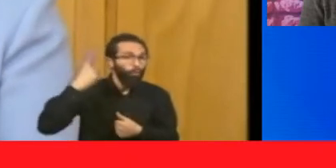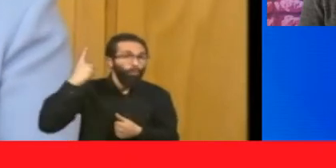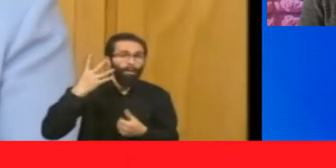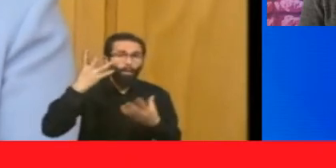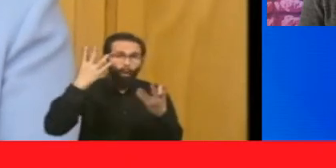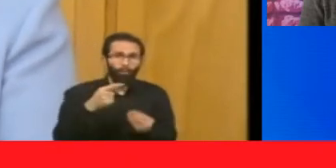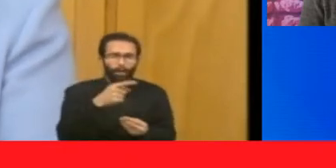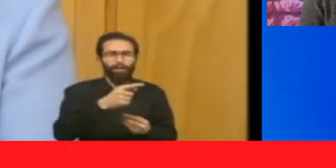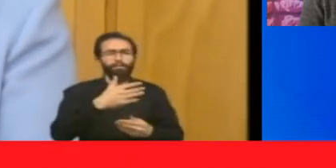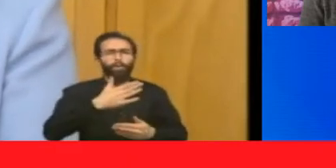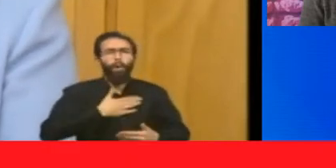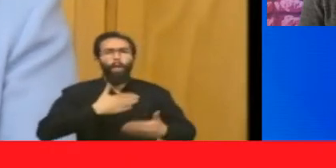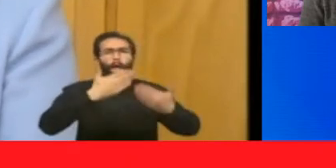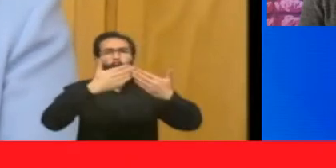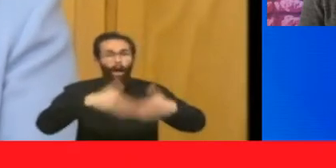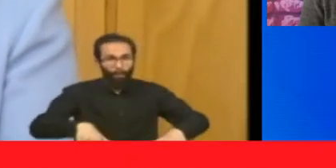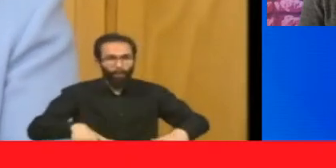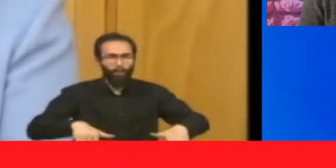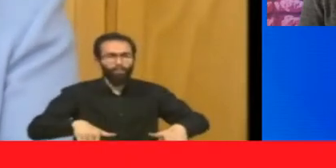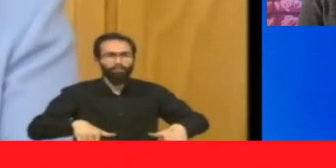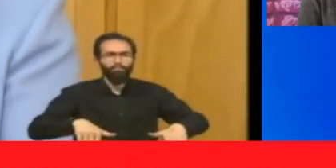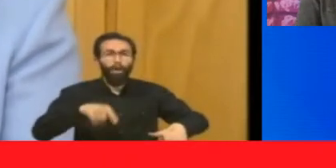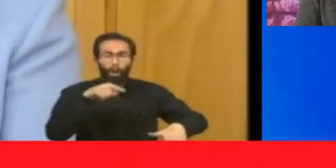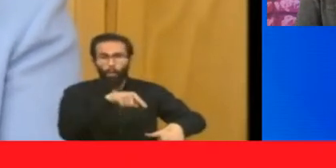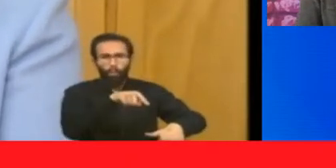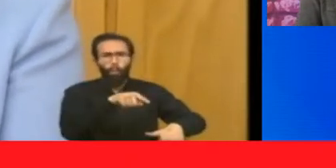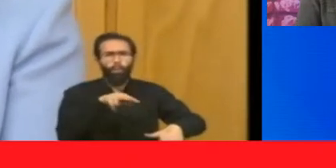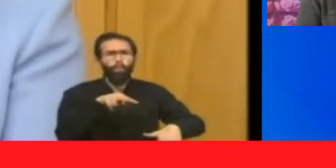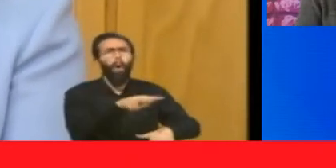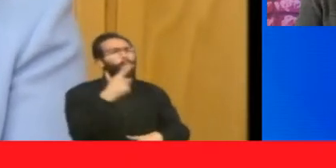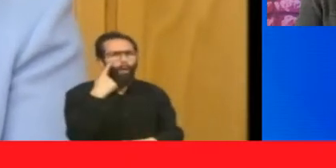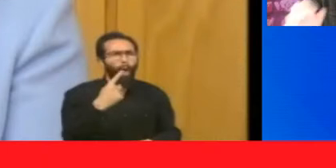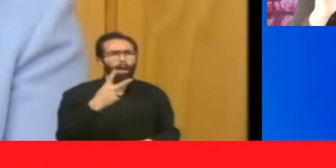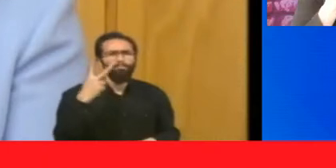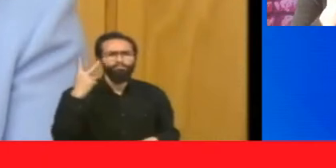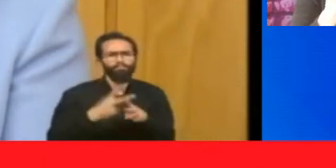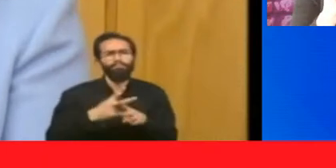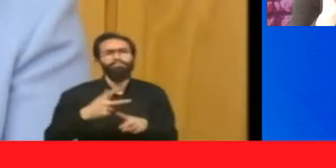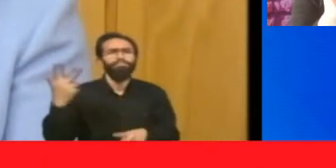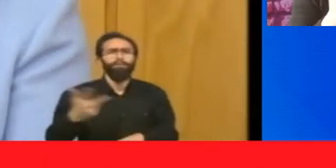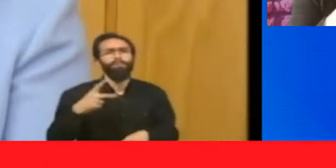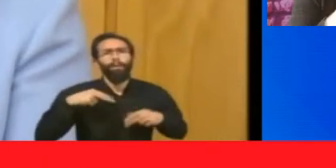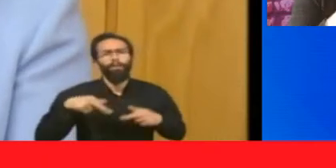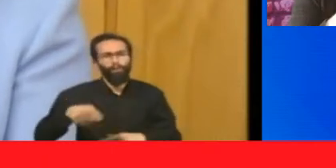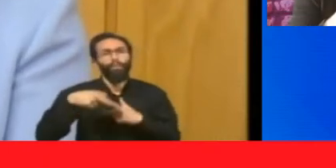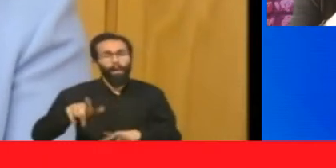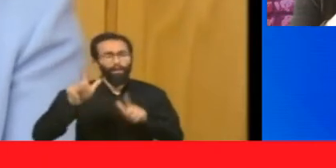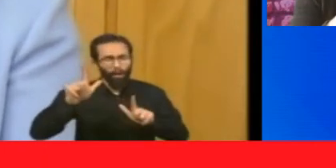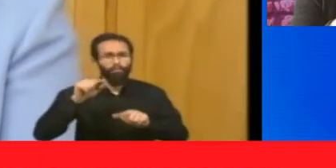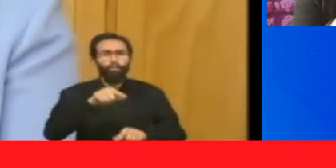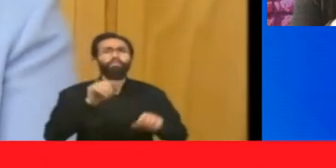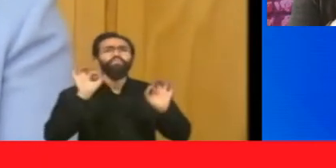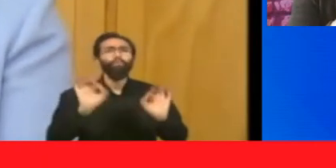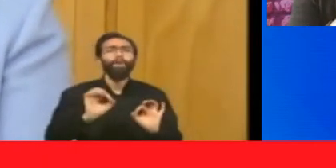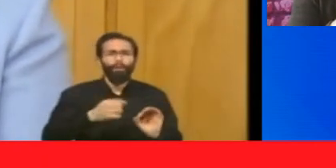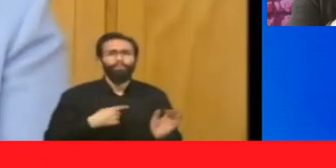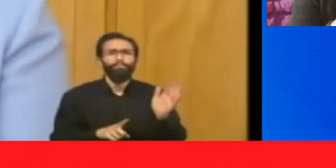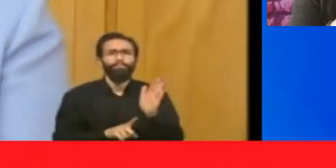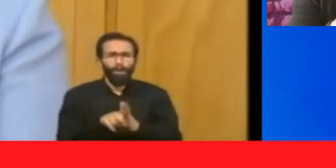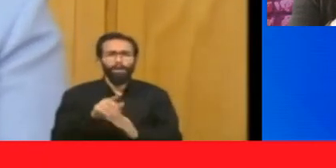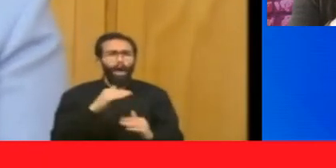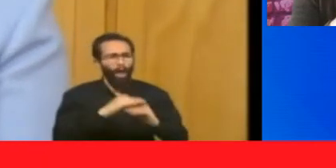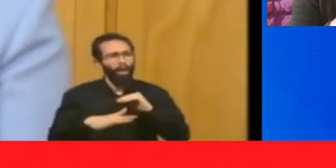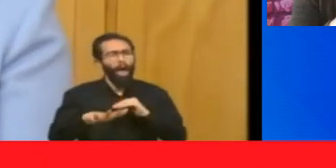bu yolda hızlı adımlarla yürümektir. Bunu da mutlaka başaracağız. Bunun sözünü